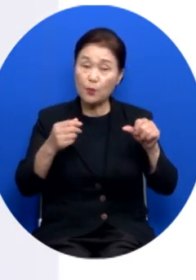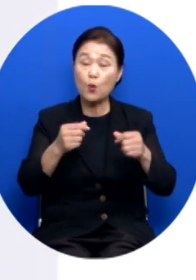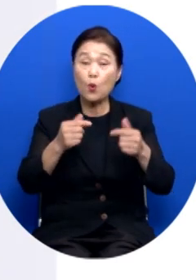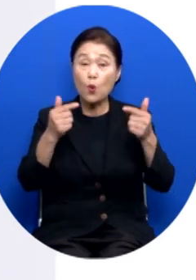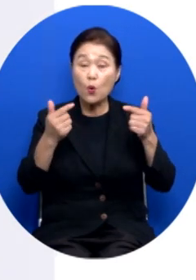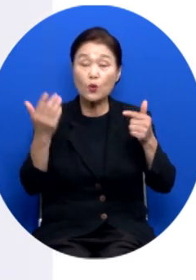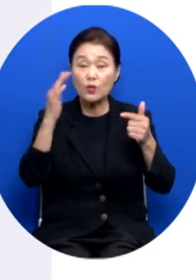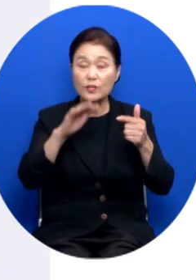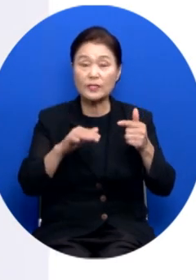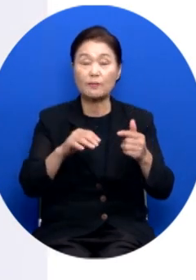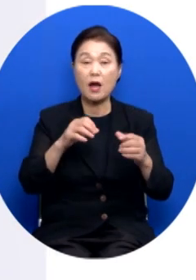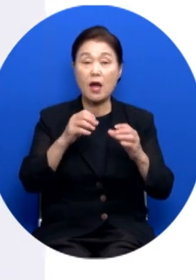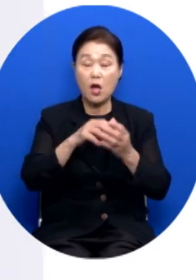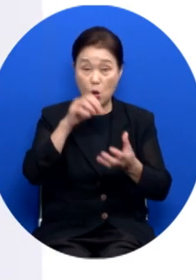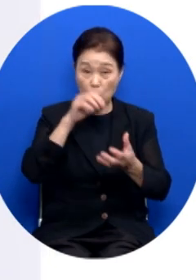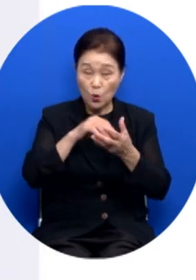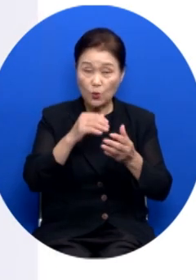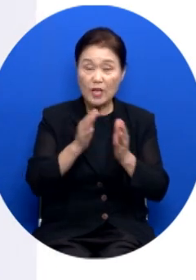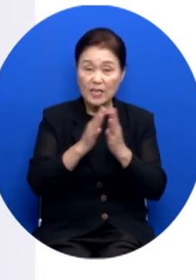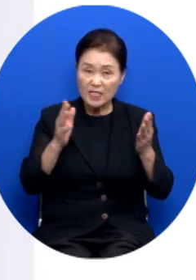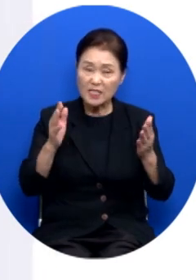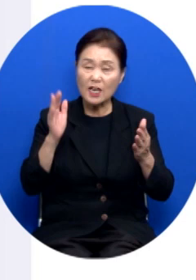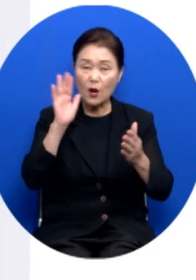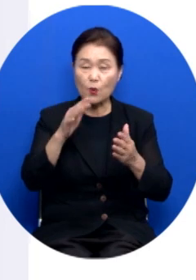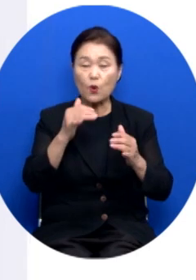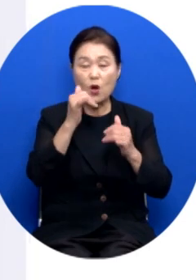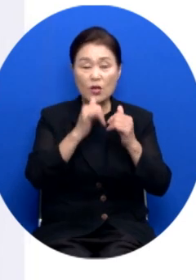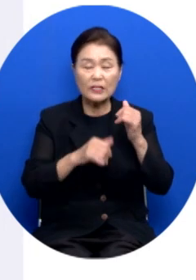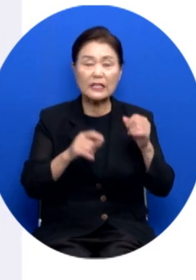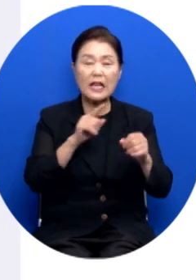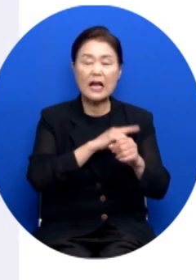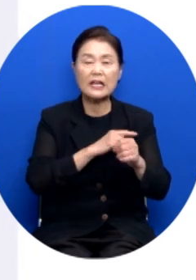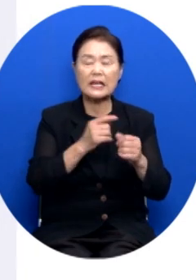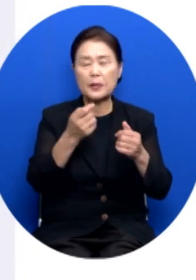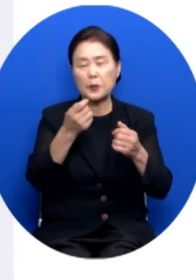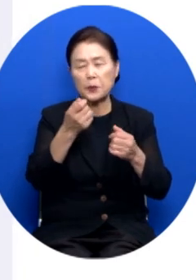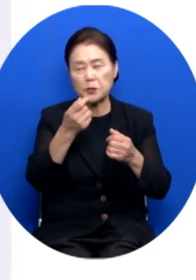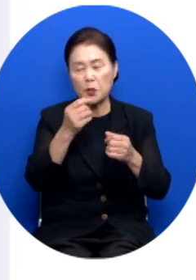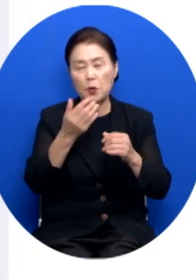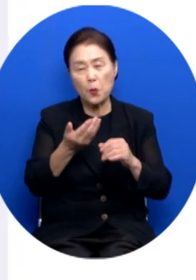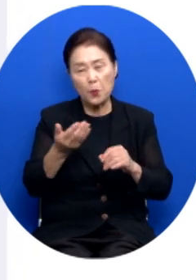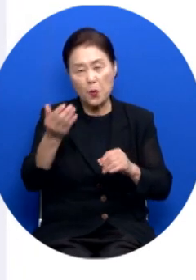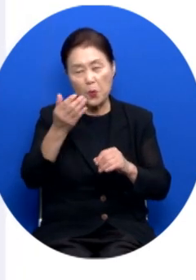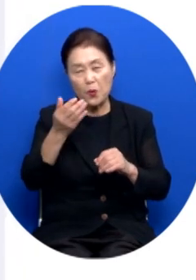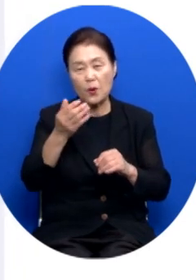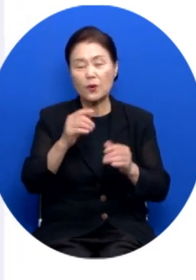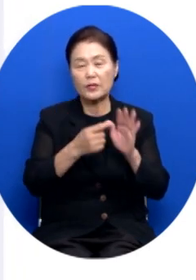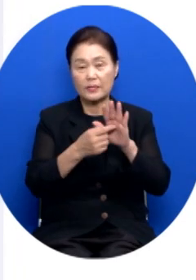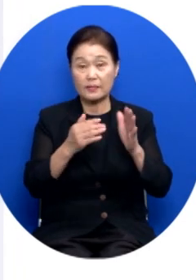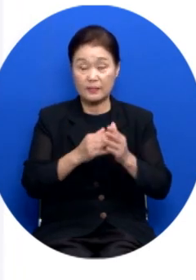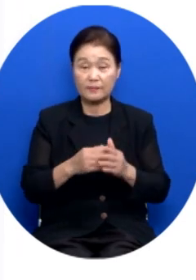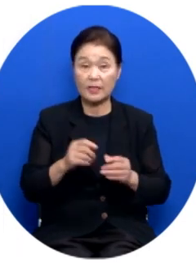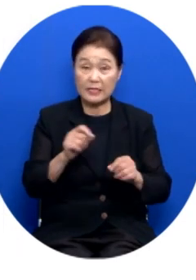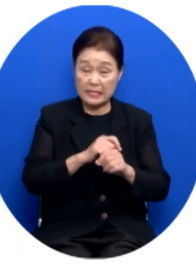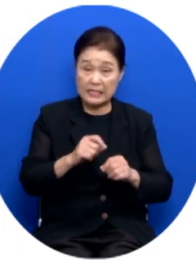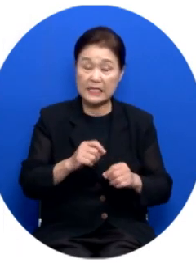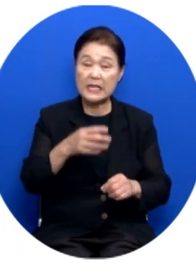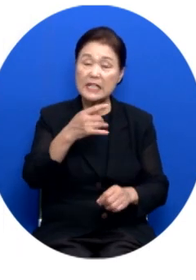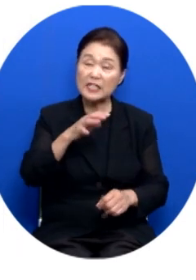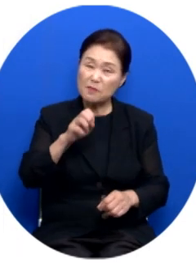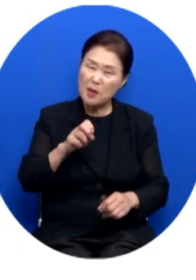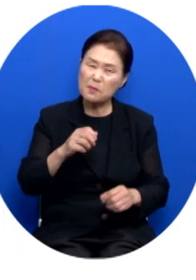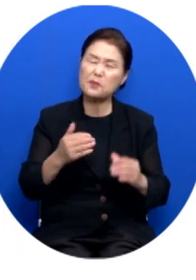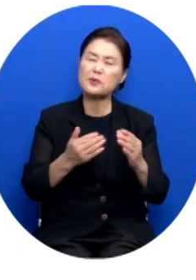통계를 작성한 2017년 1월 이후 역대 가장 낮은 증가율을 기록한 것으로 나타났습니다. 특히 TMF